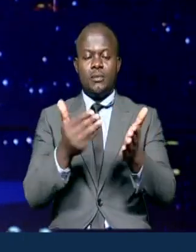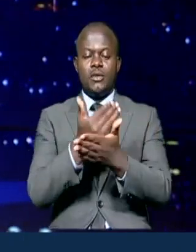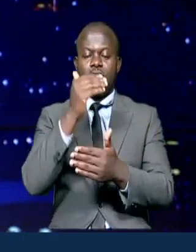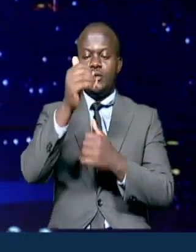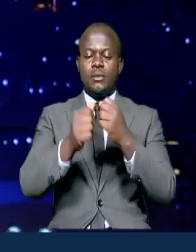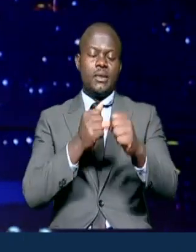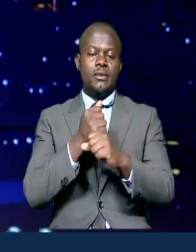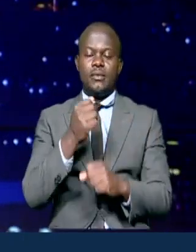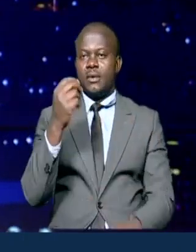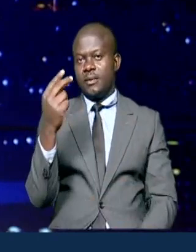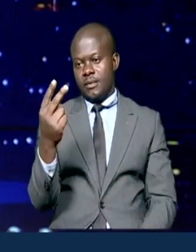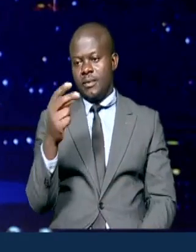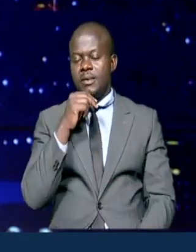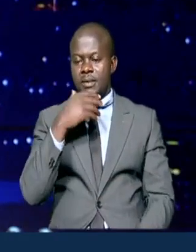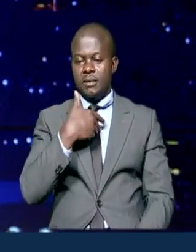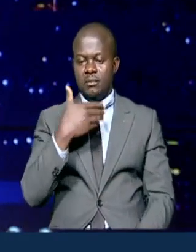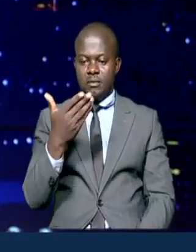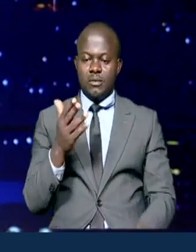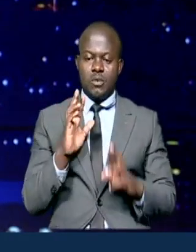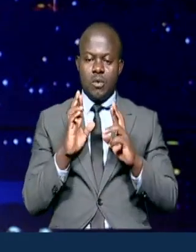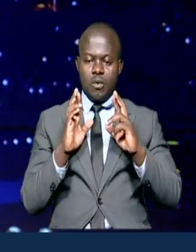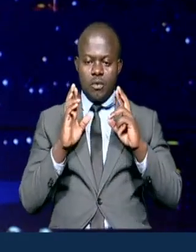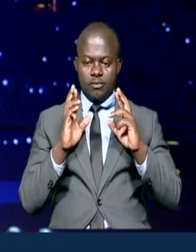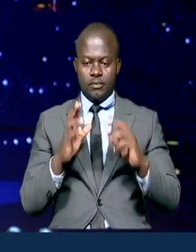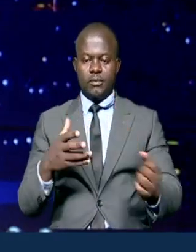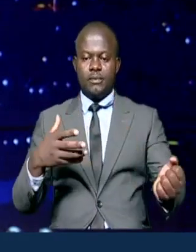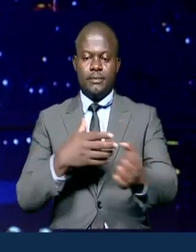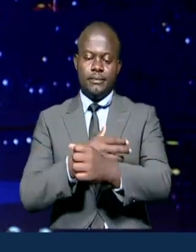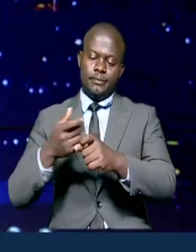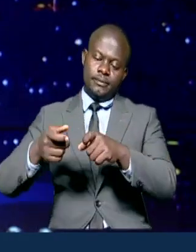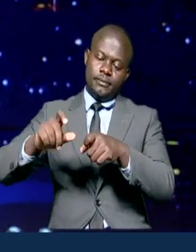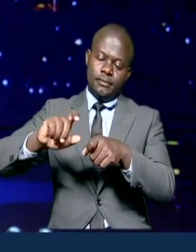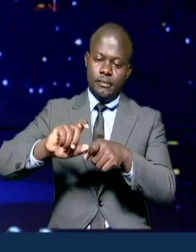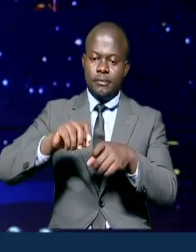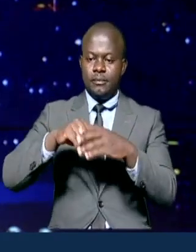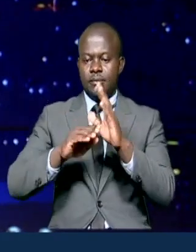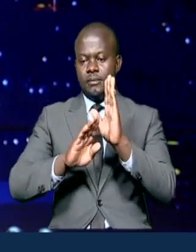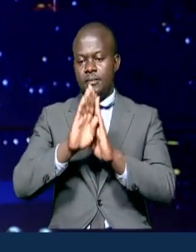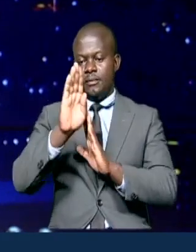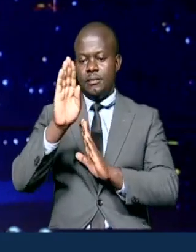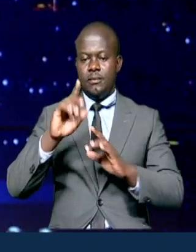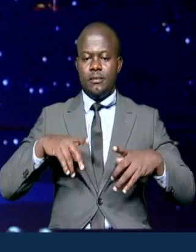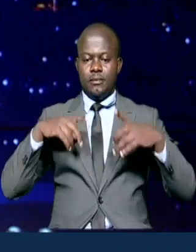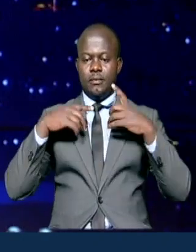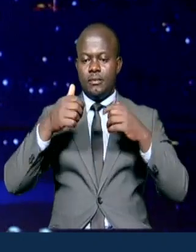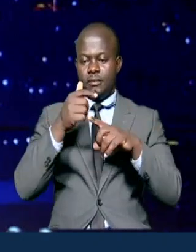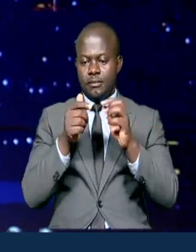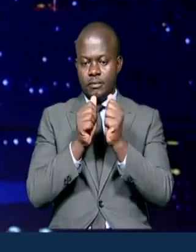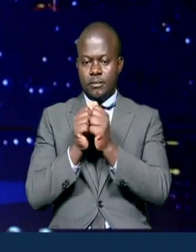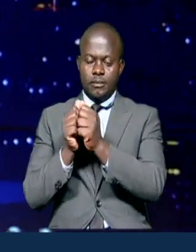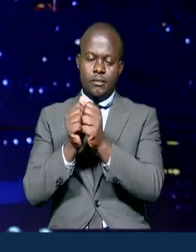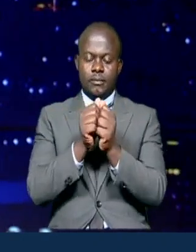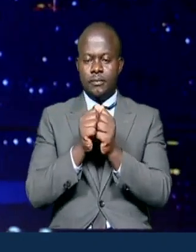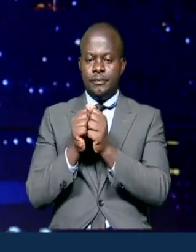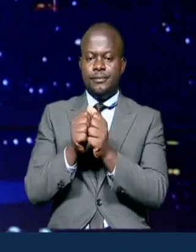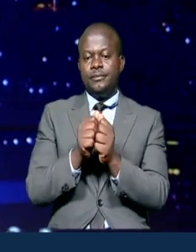y'imyaka isaga ibiri batamufite. Bakabizeye ko ngo hari imbaraga zigiye kwiyongera mu iterambere ry'imibereho yabo ndetse n'iry'itorero.